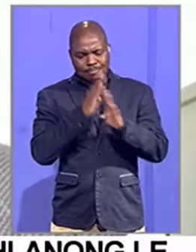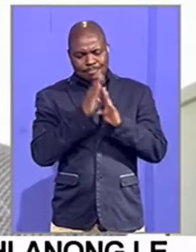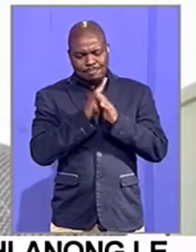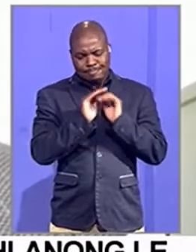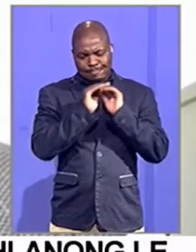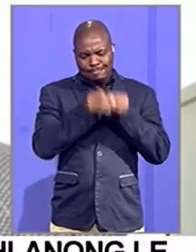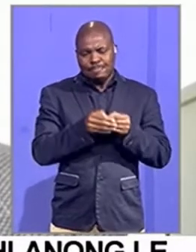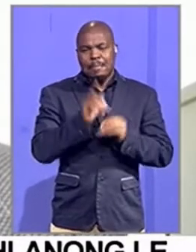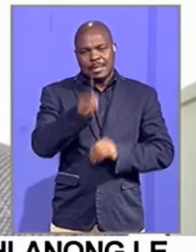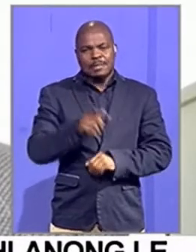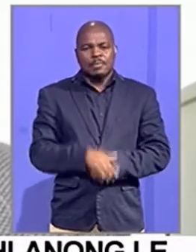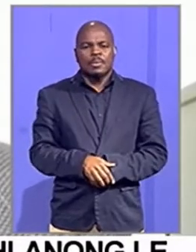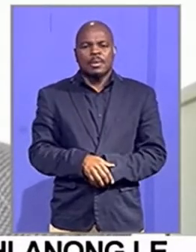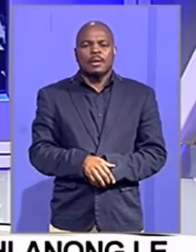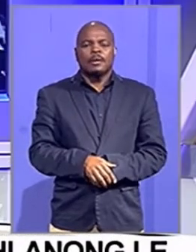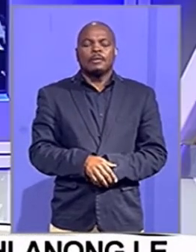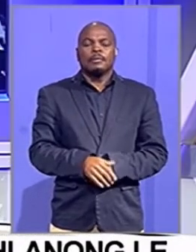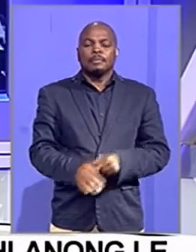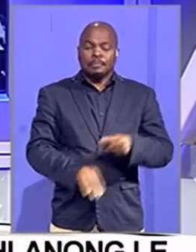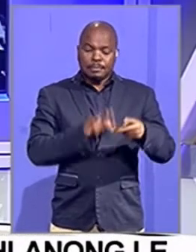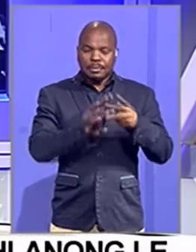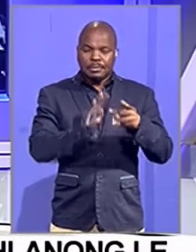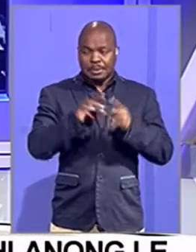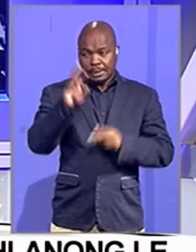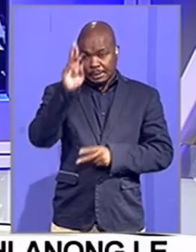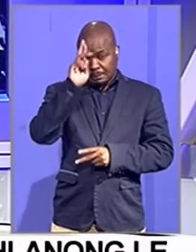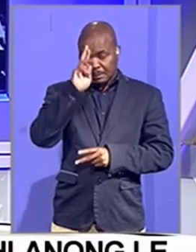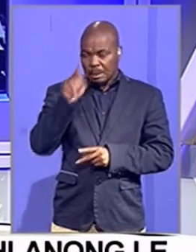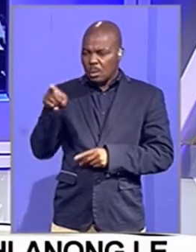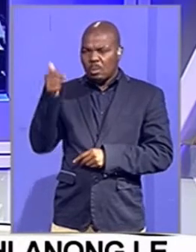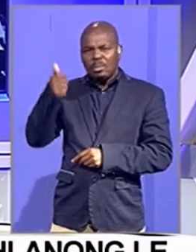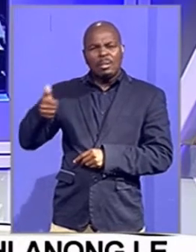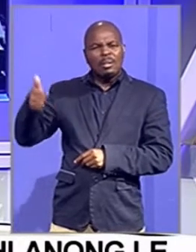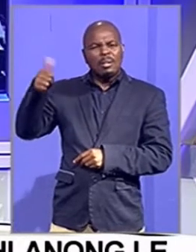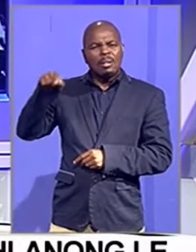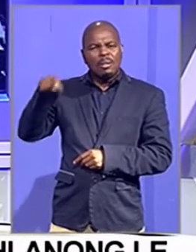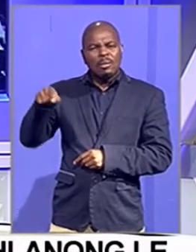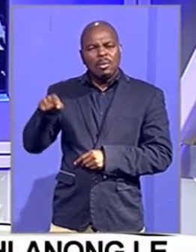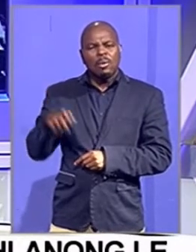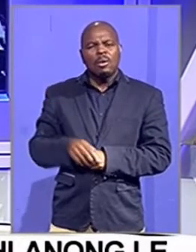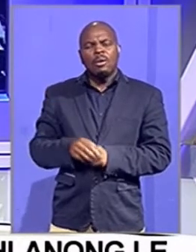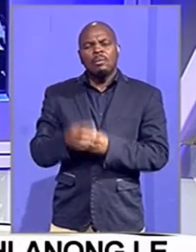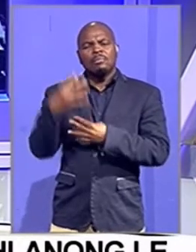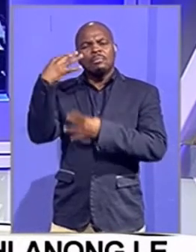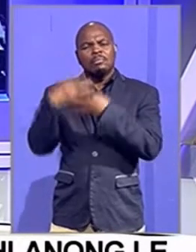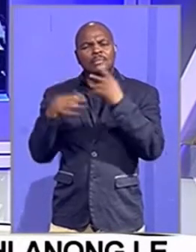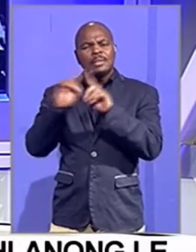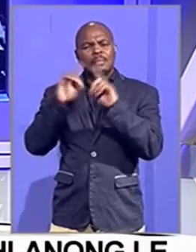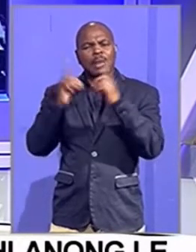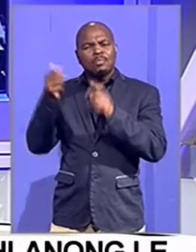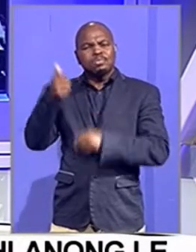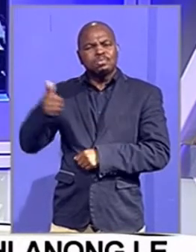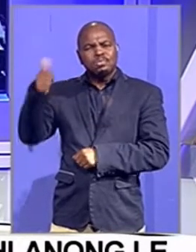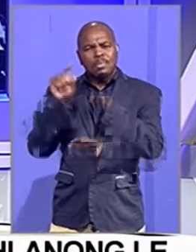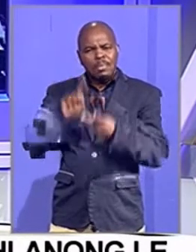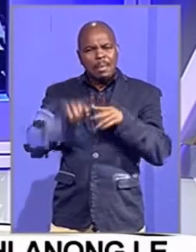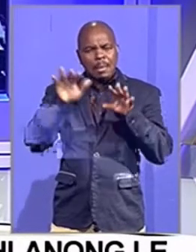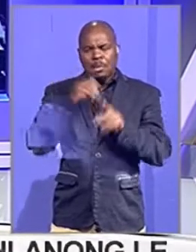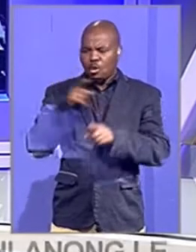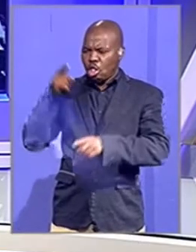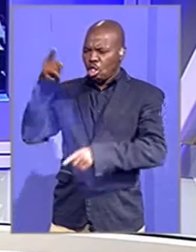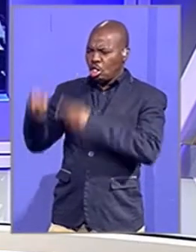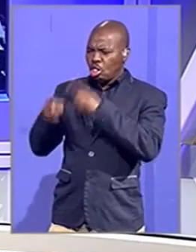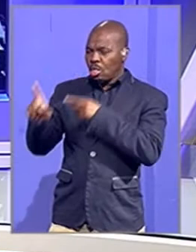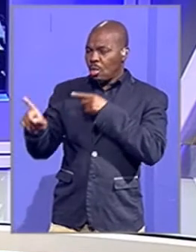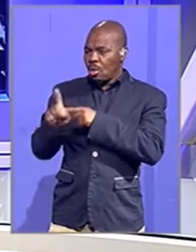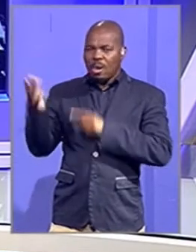di hlokomela re sa lebale gore Fraser yo ke mokomišenare wa pele wa ditirelo tša tshokololo ebile o ile a sola kudu ka go lokolola